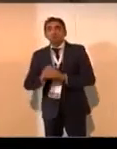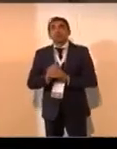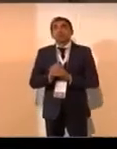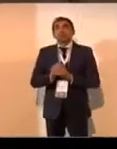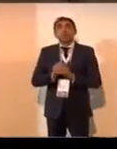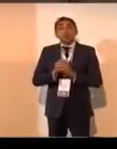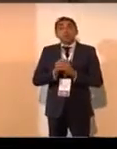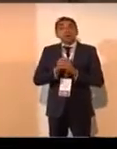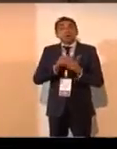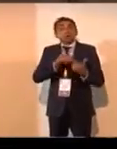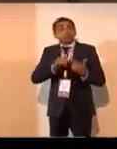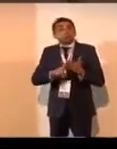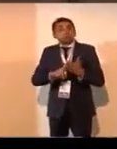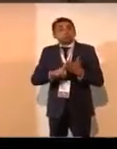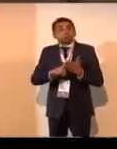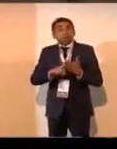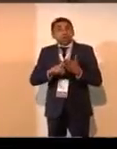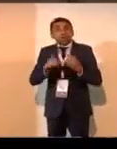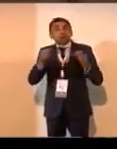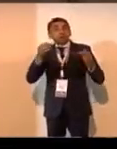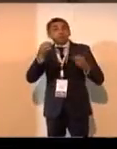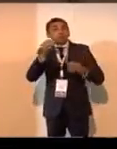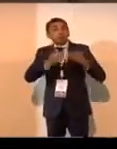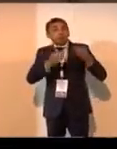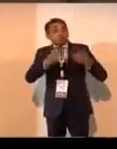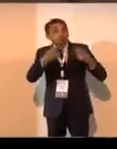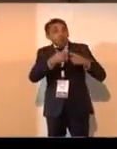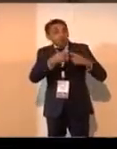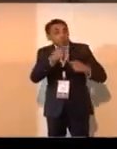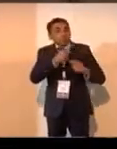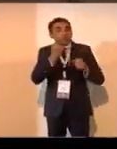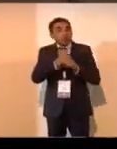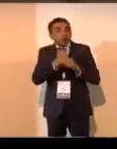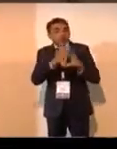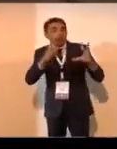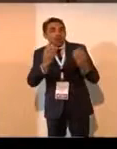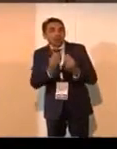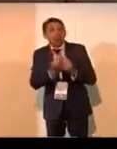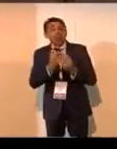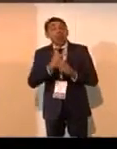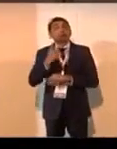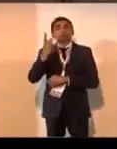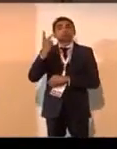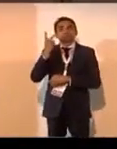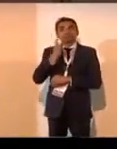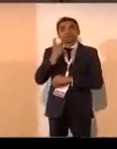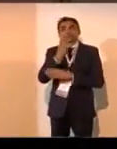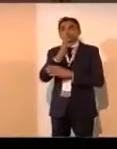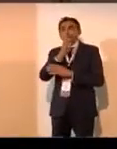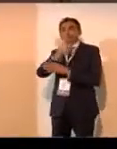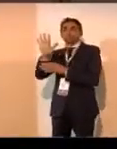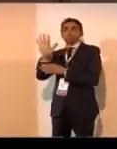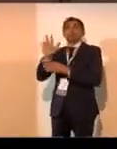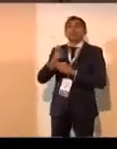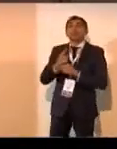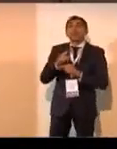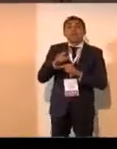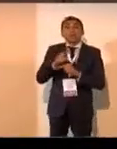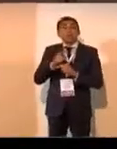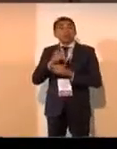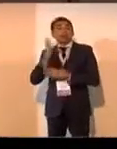insieme, riguarda anche le procure che devono lavorare di più insieme, ma è evidente che rispetto a